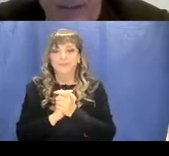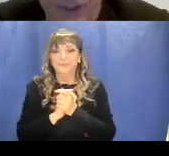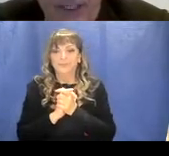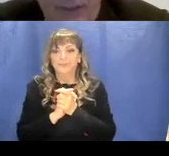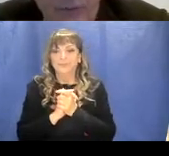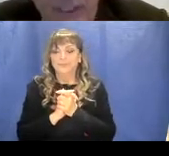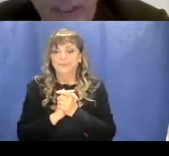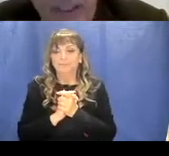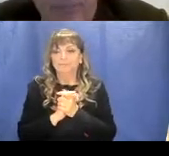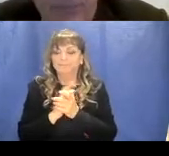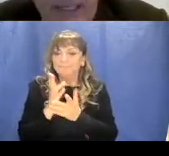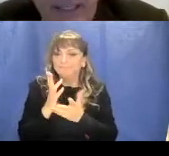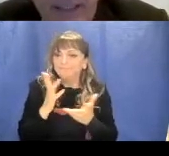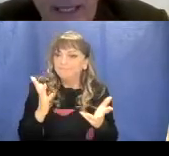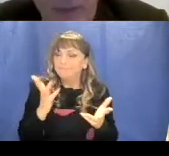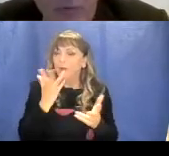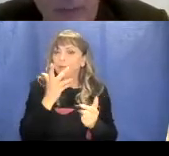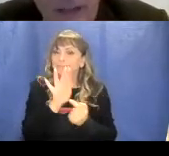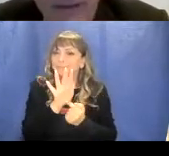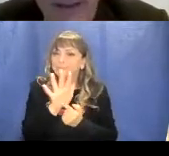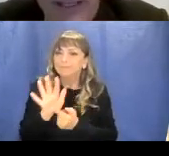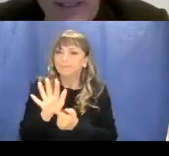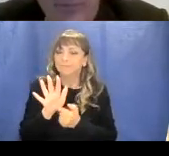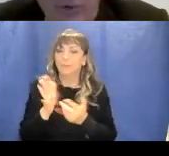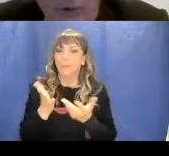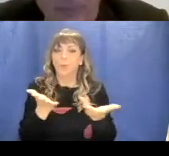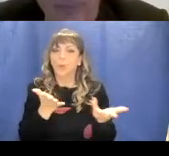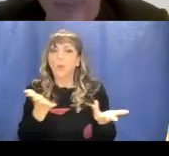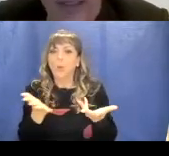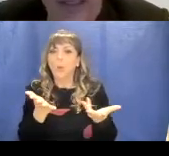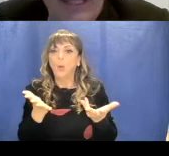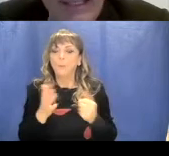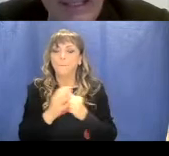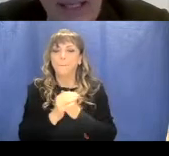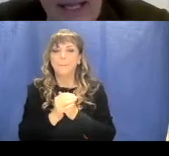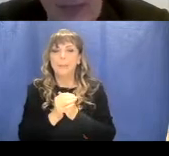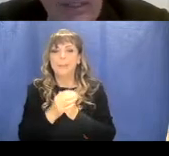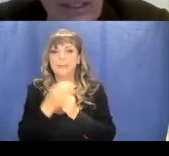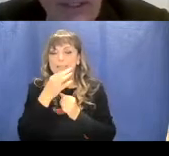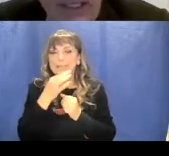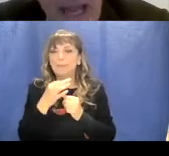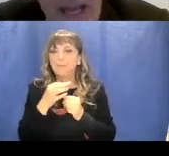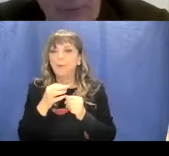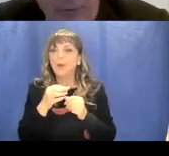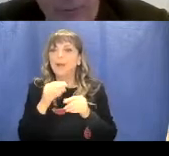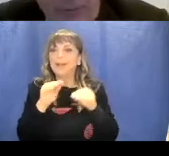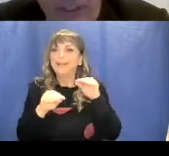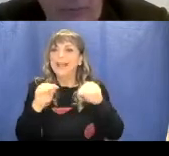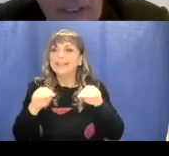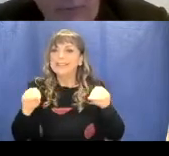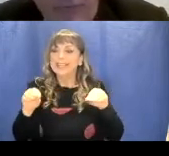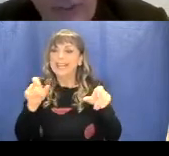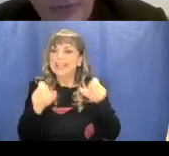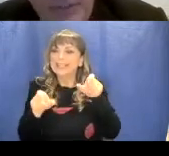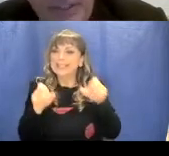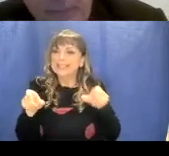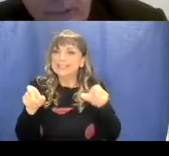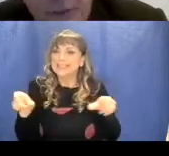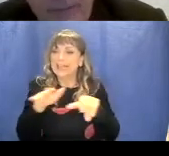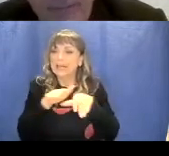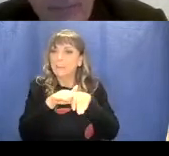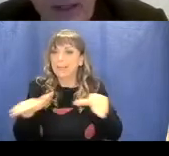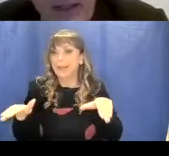cerco di rappresentare come si può tassellare questa volta il piano quindi qualche cosa di più